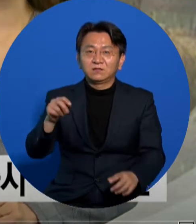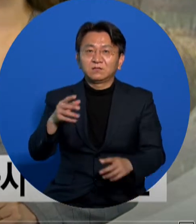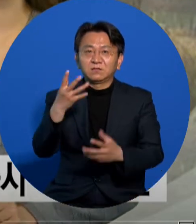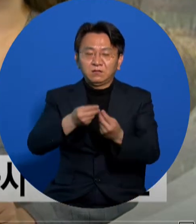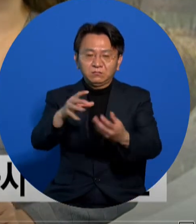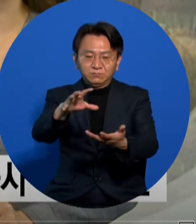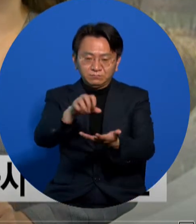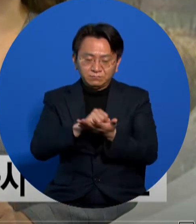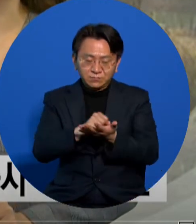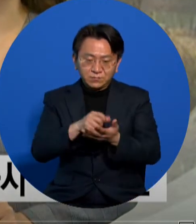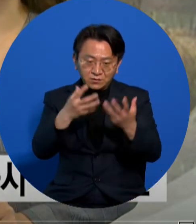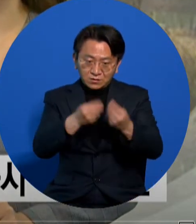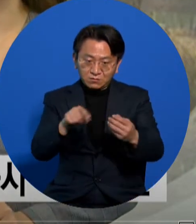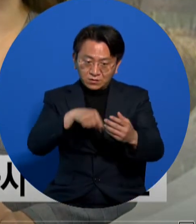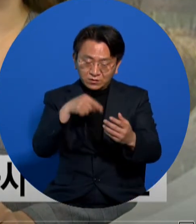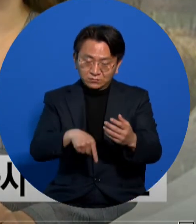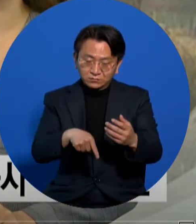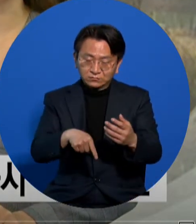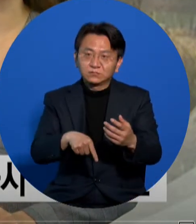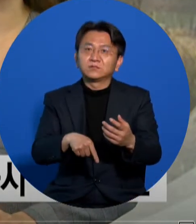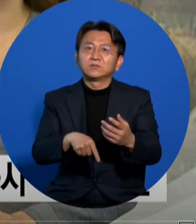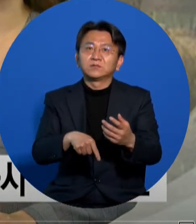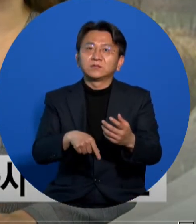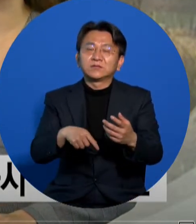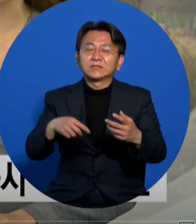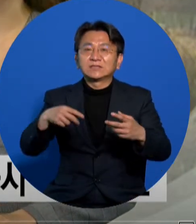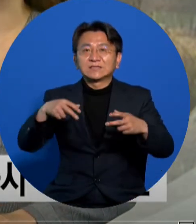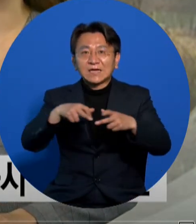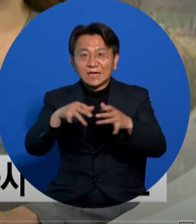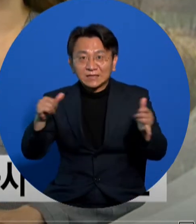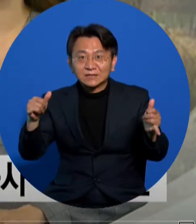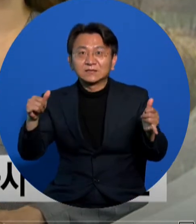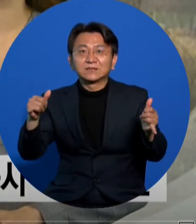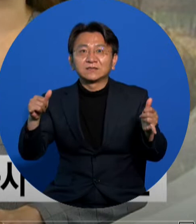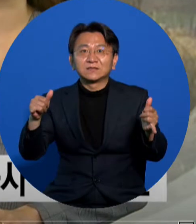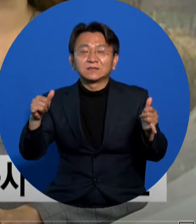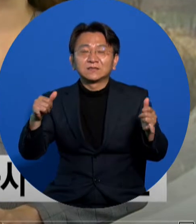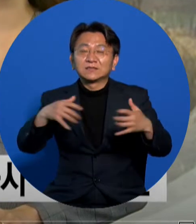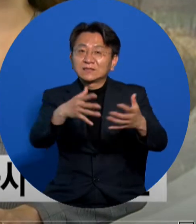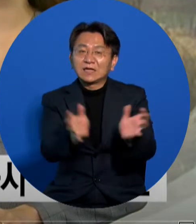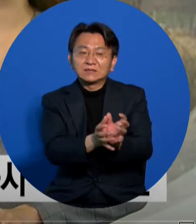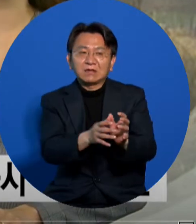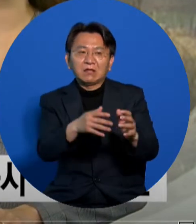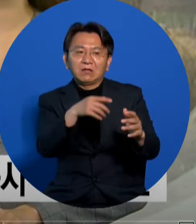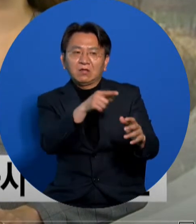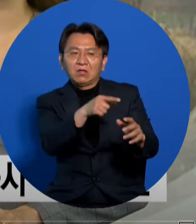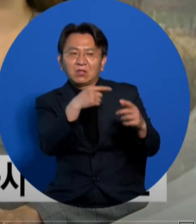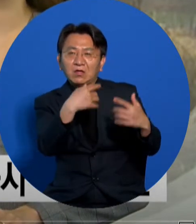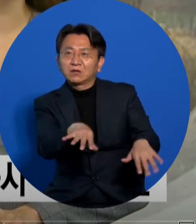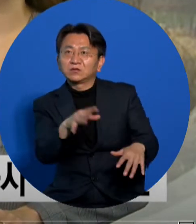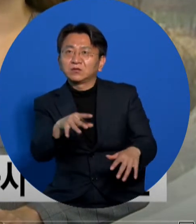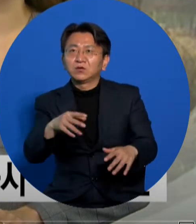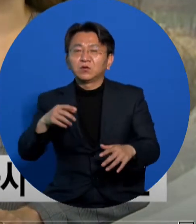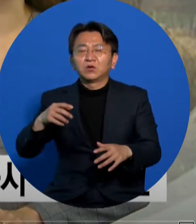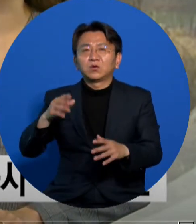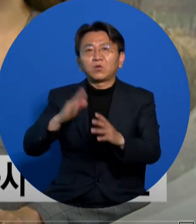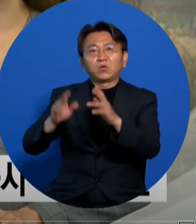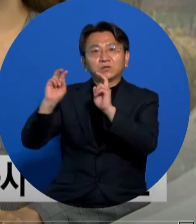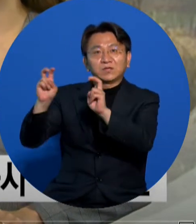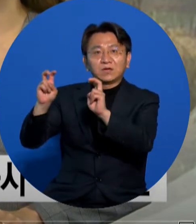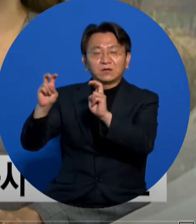이 대응 문건에는 지하철 시위를 벌이는 장애인 단체 약자 이미지로 인해서 공사 측이 여론전에서